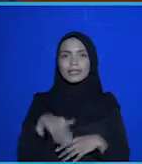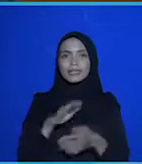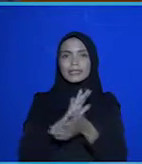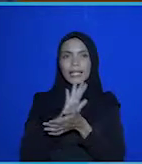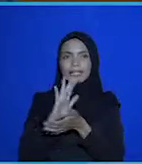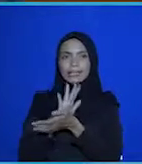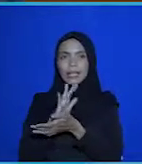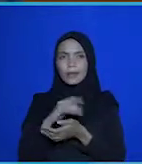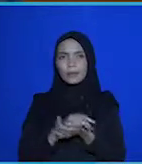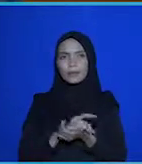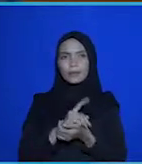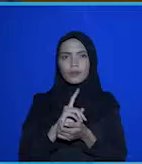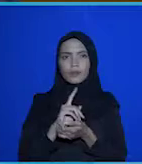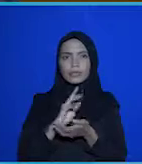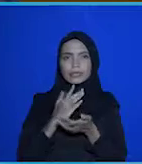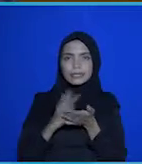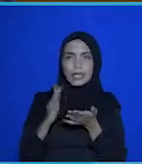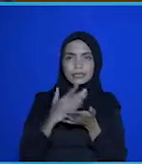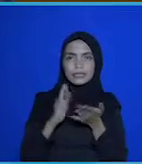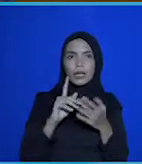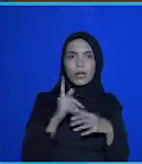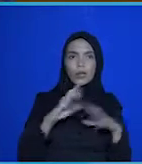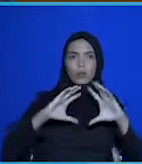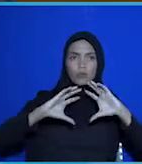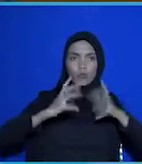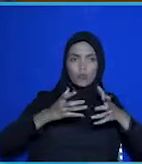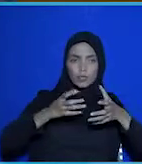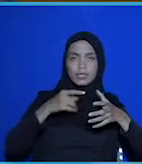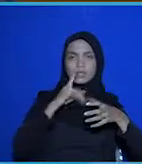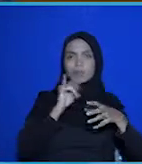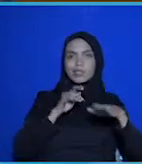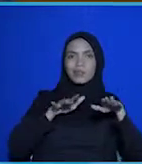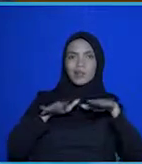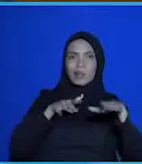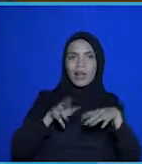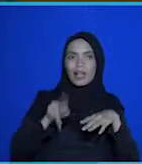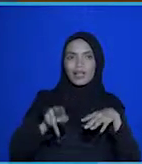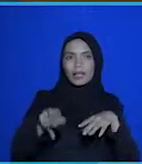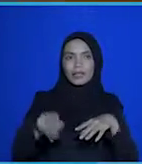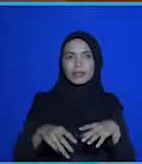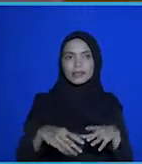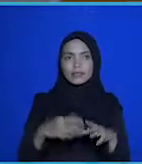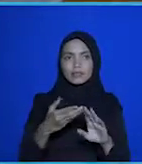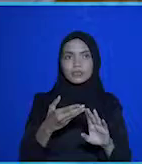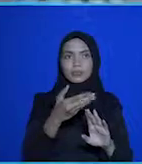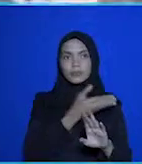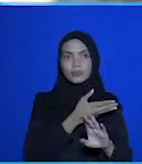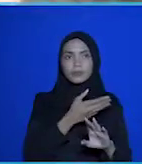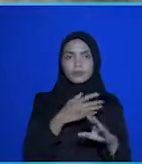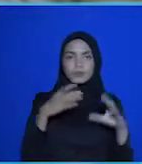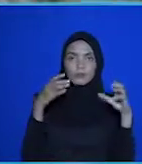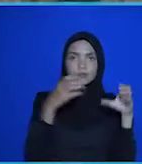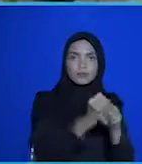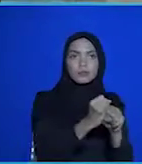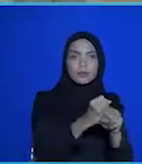energi sisa. Engah-engah kita ini kalau bumi atau batuan dalam wujud gempa-gempa susulan. Kita